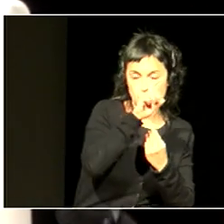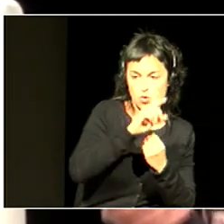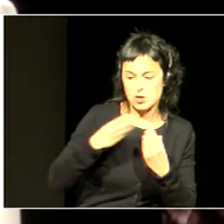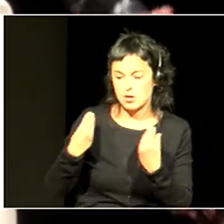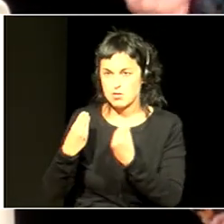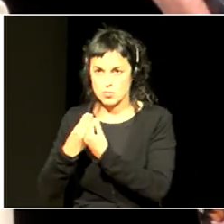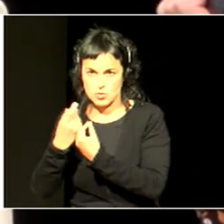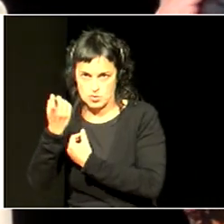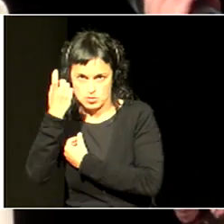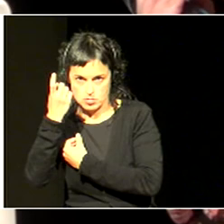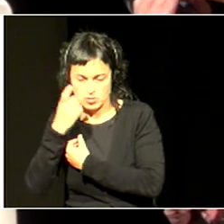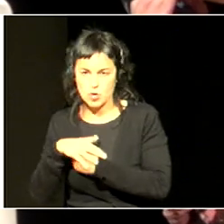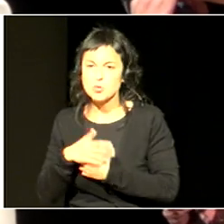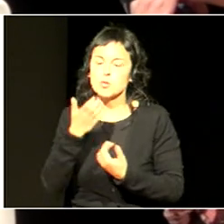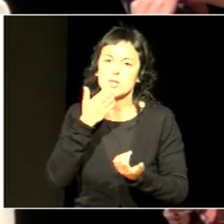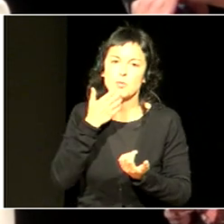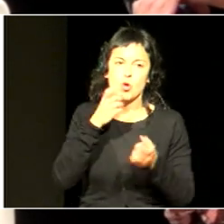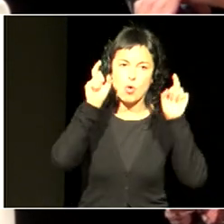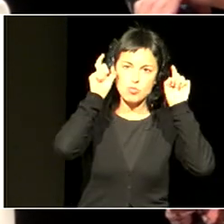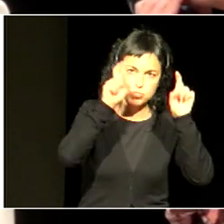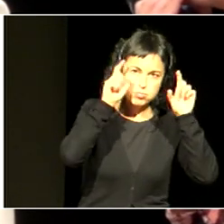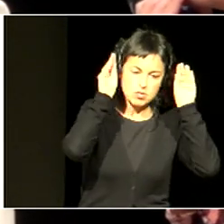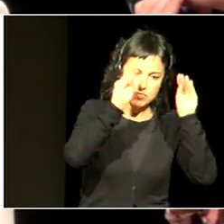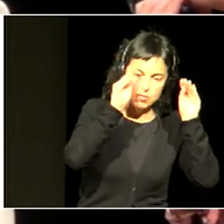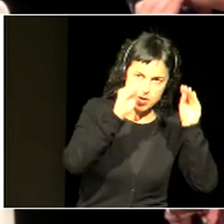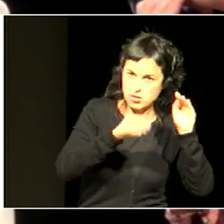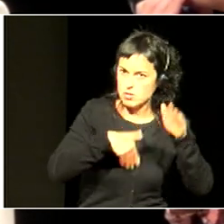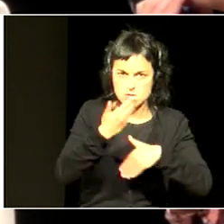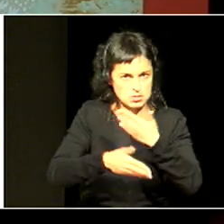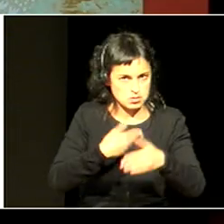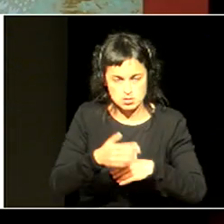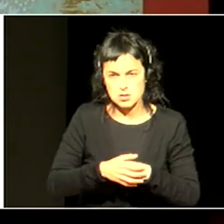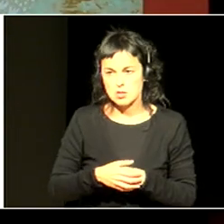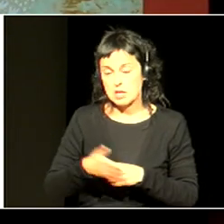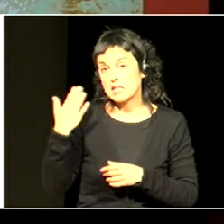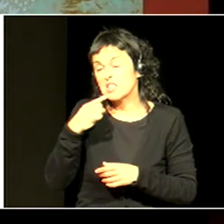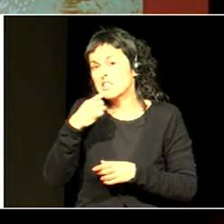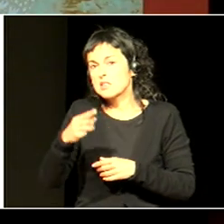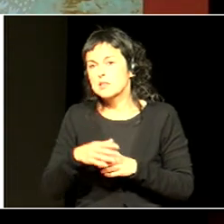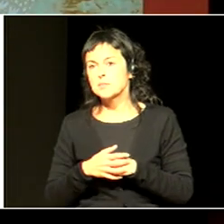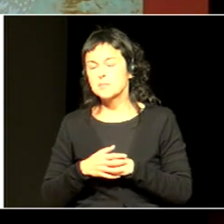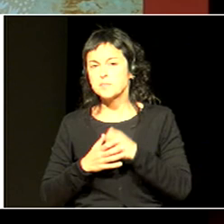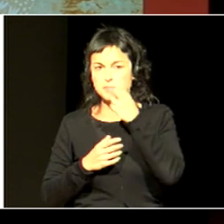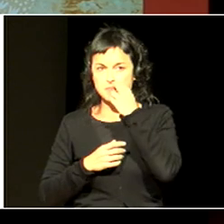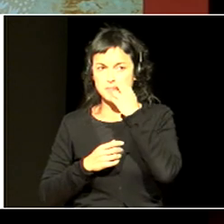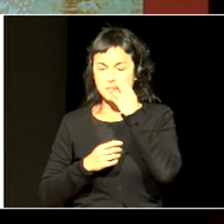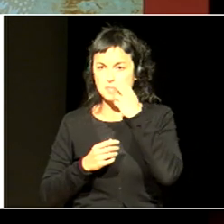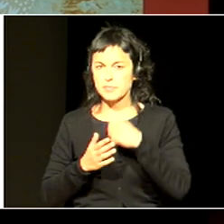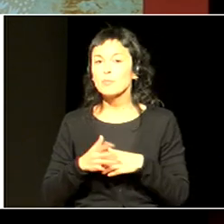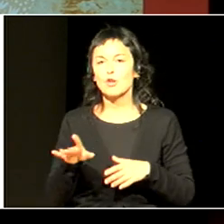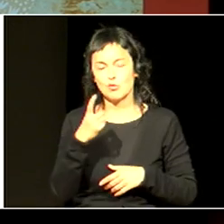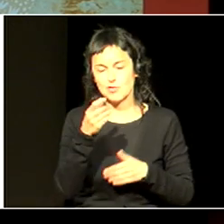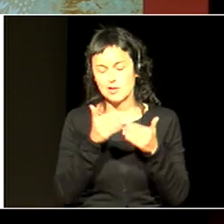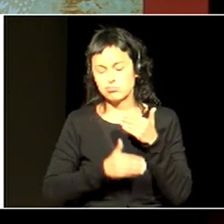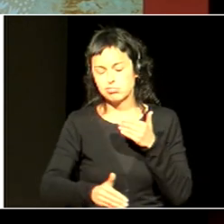prestakuntzarekin, lehen aipatu dena, eta, bueno, ba, asko dago egiteko oraindik, baina